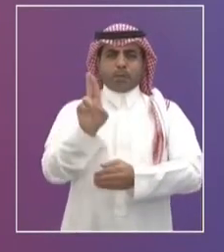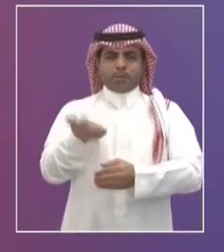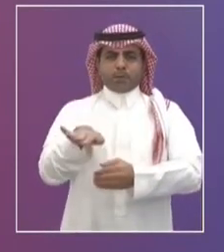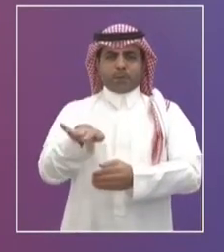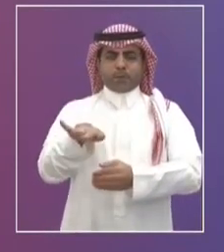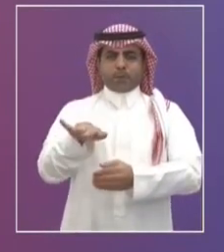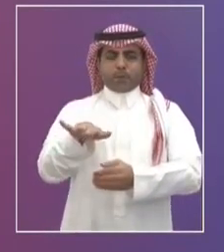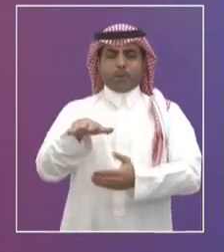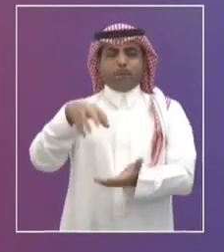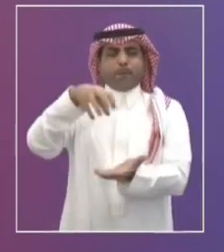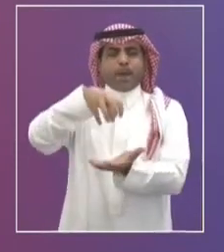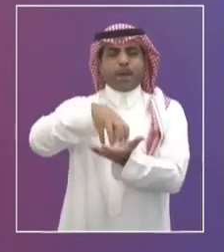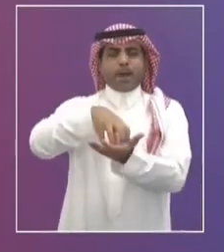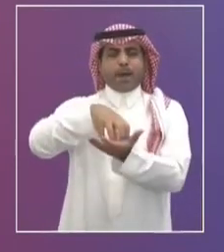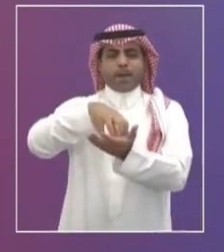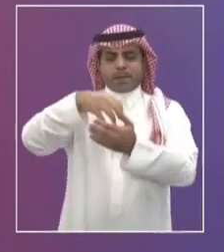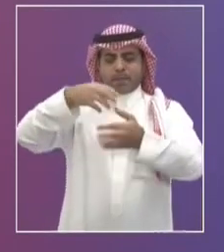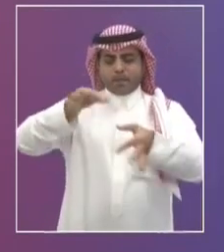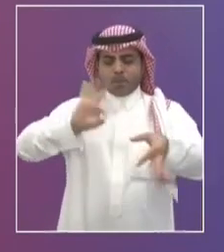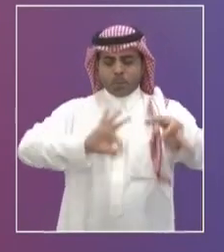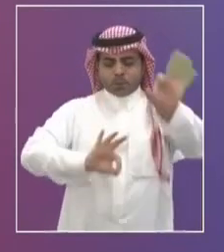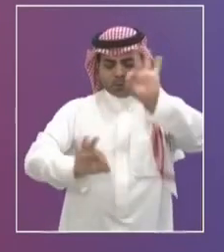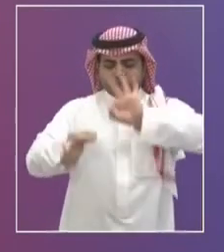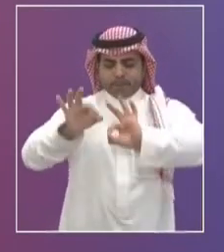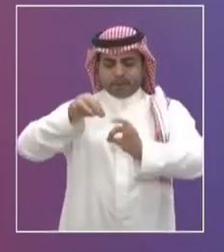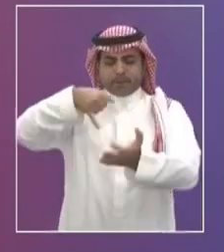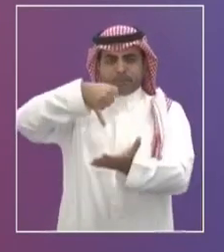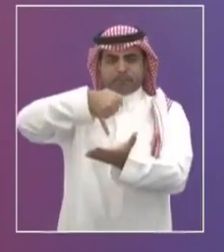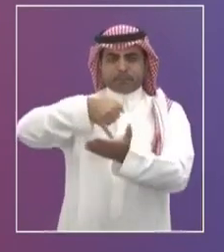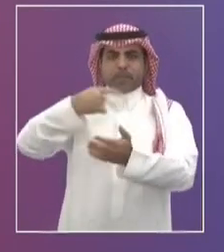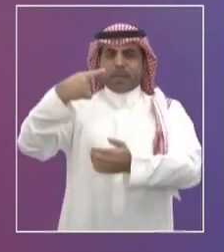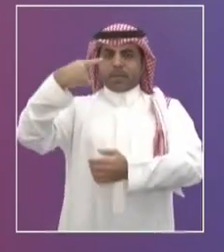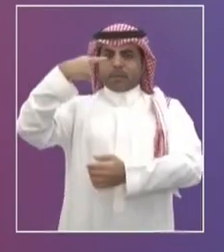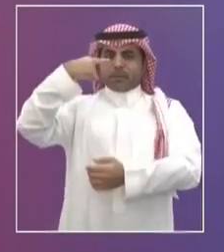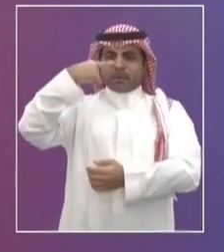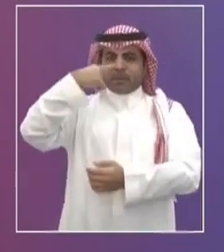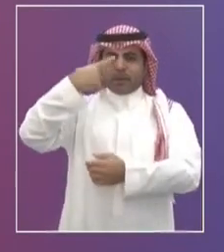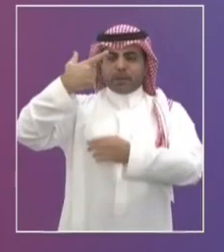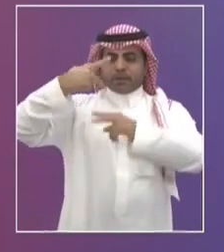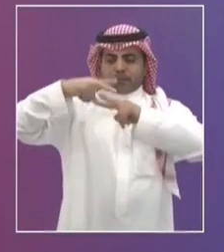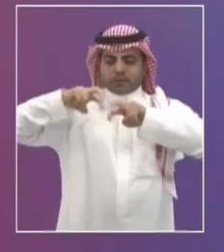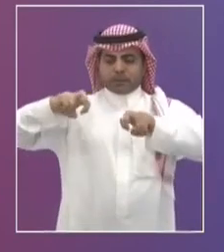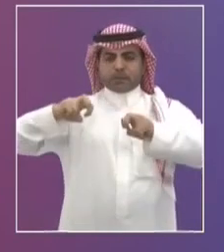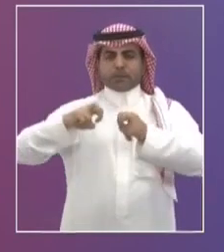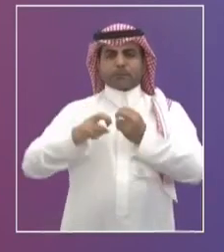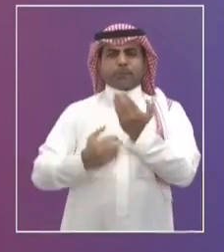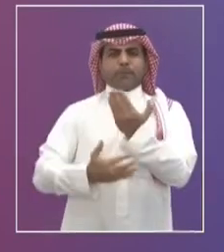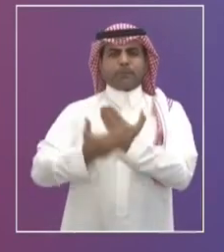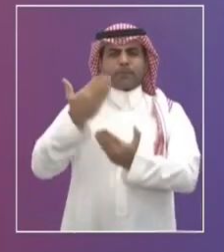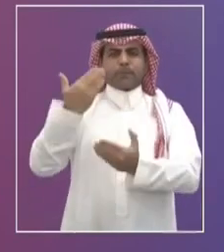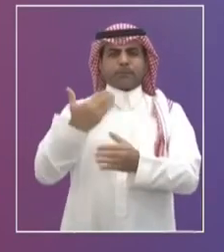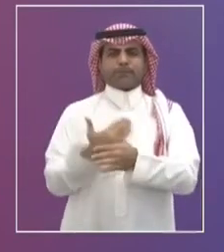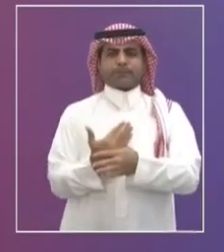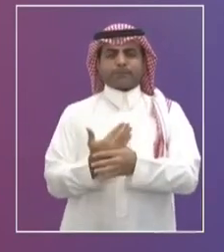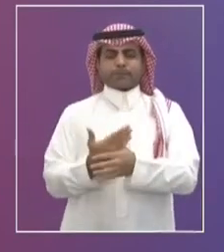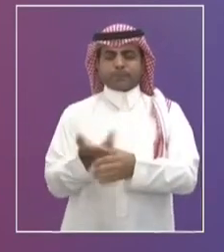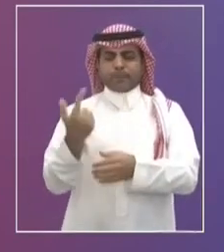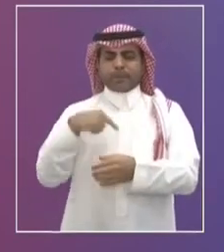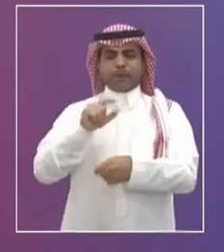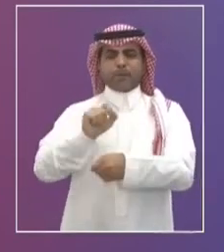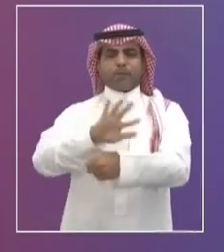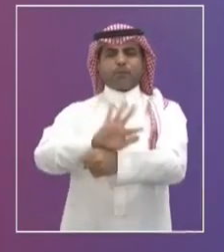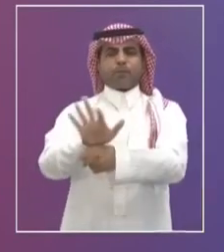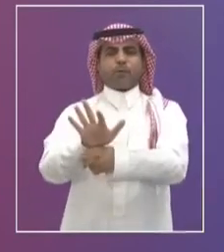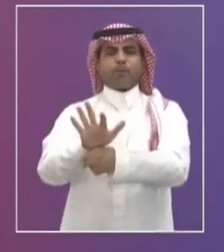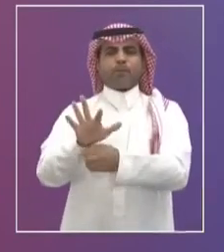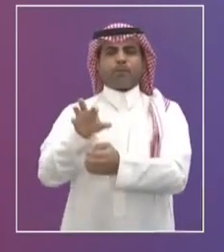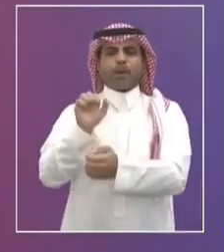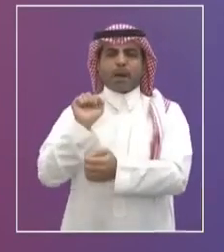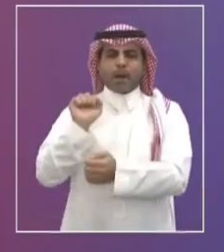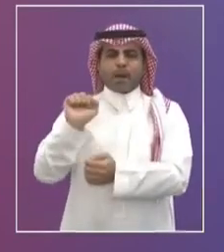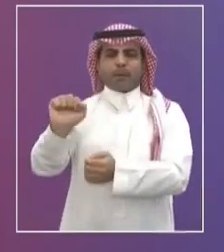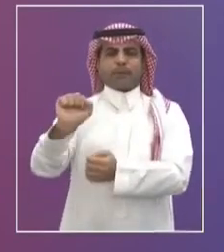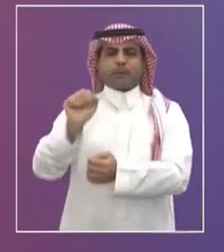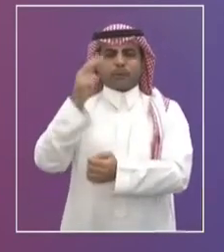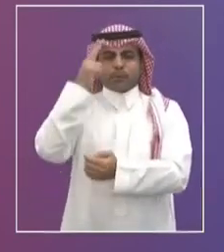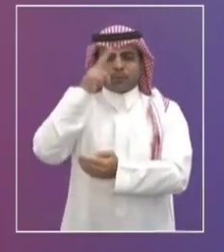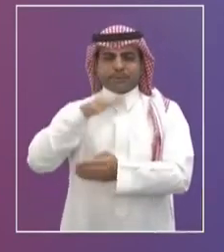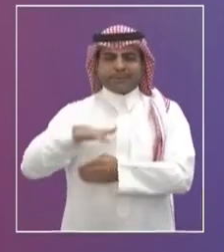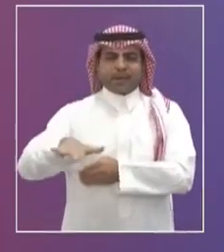المملكة ومخصصة لإجراء فحص فيروس كورونا الجديد المسبب لمرض كوفيد 19 وفي مناطق